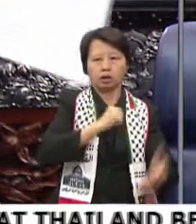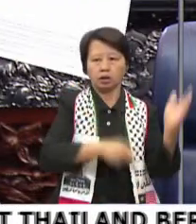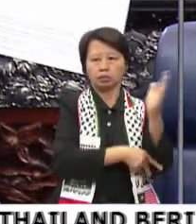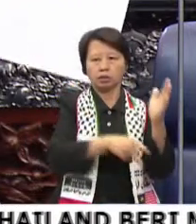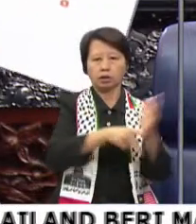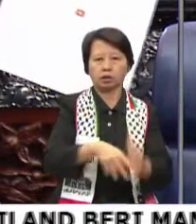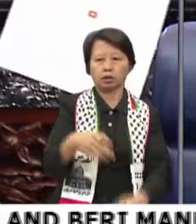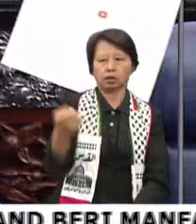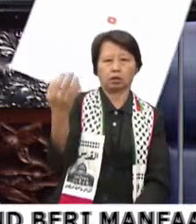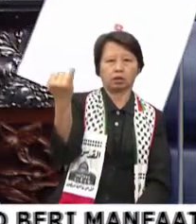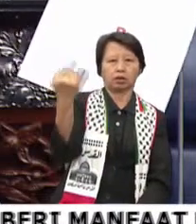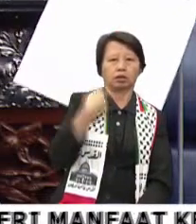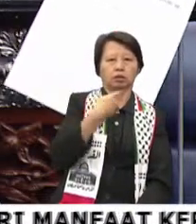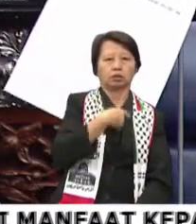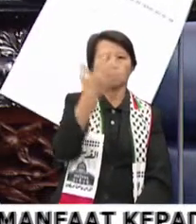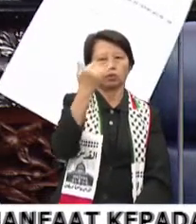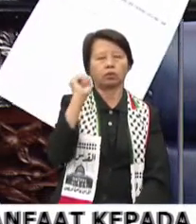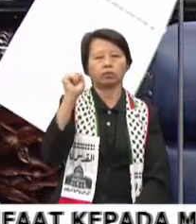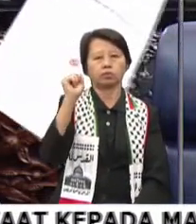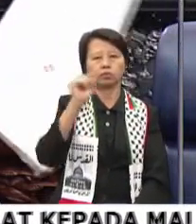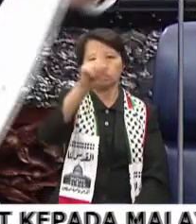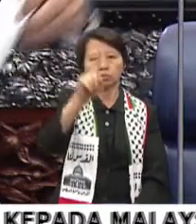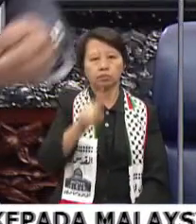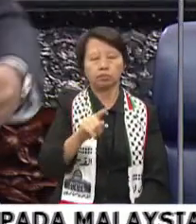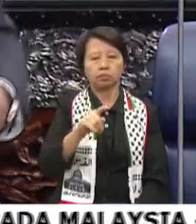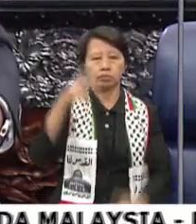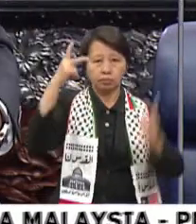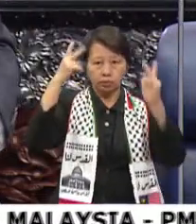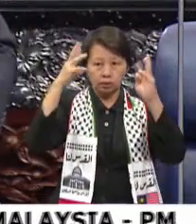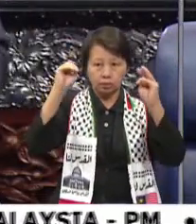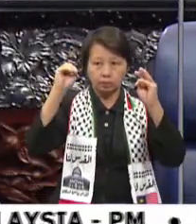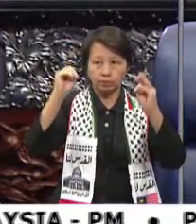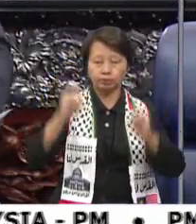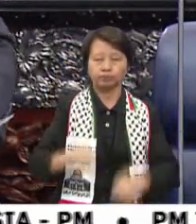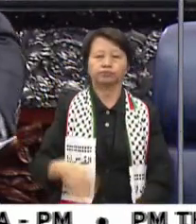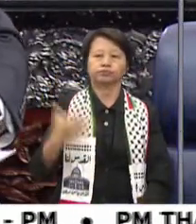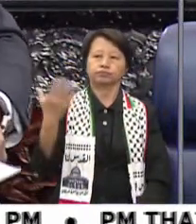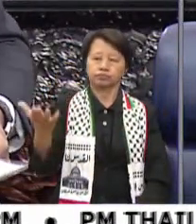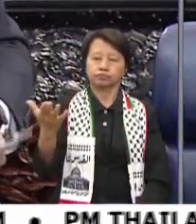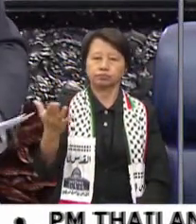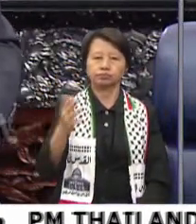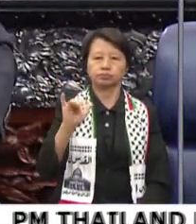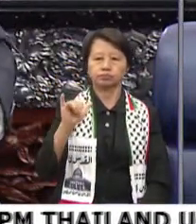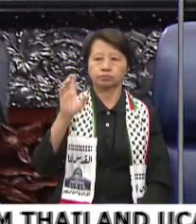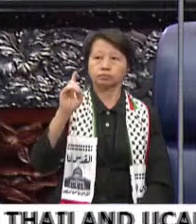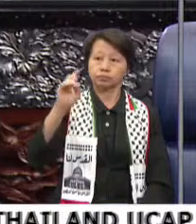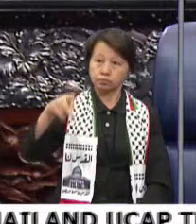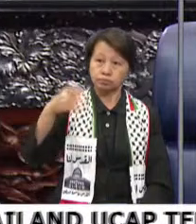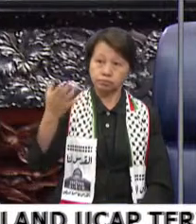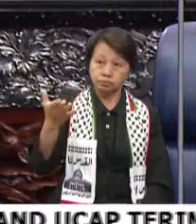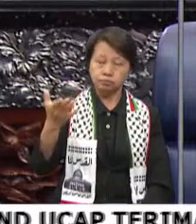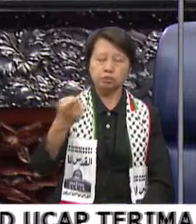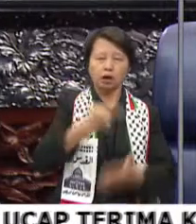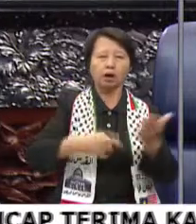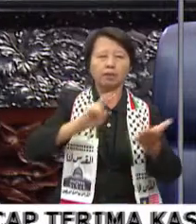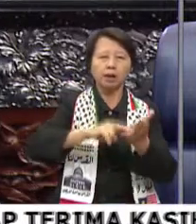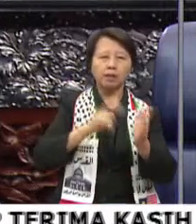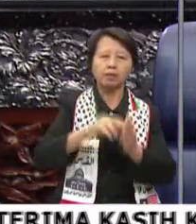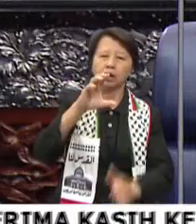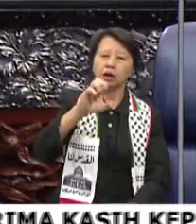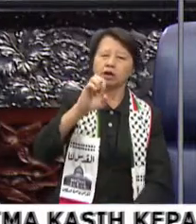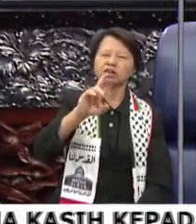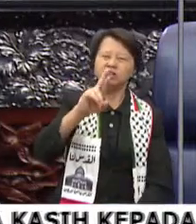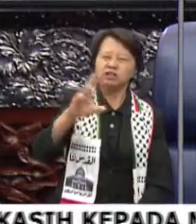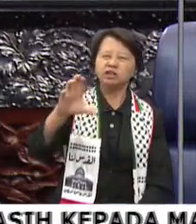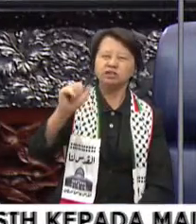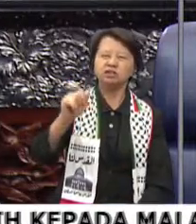cerca kita soal perdana menteri yang berhormat Tan Sri yang dipertua Apa maksud cerca